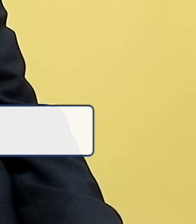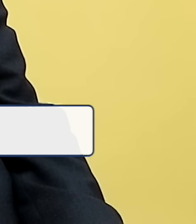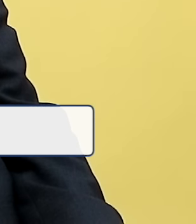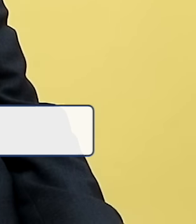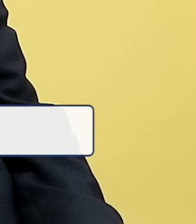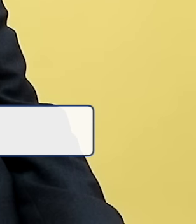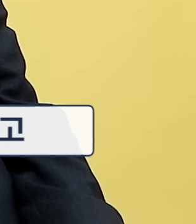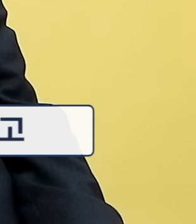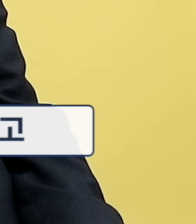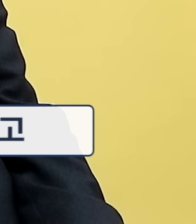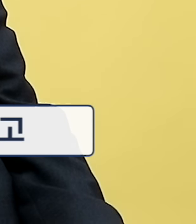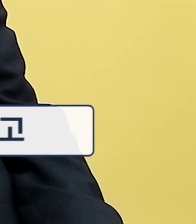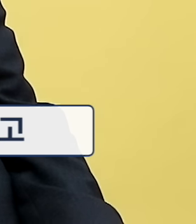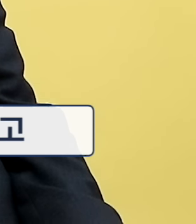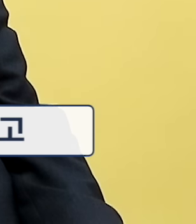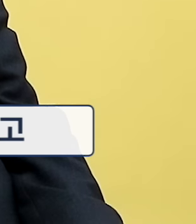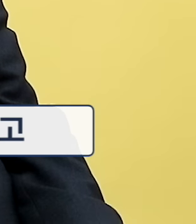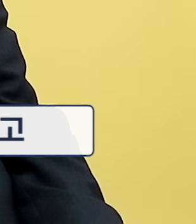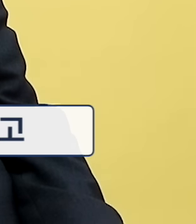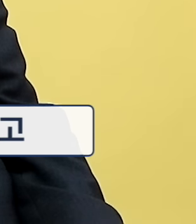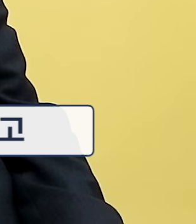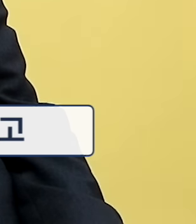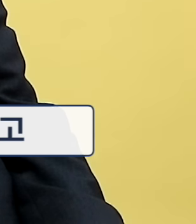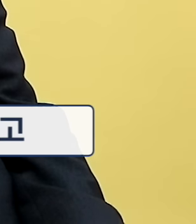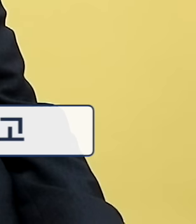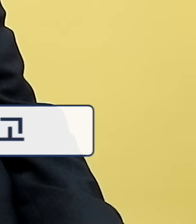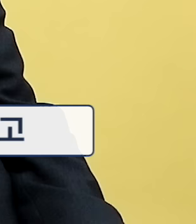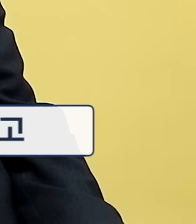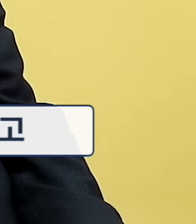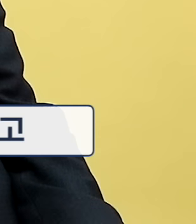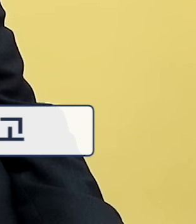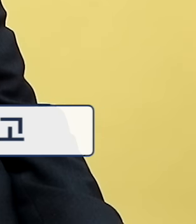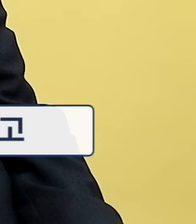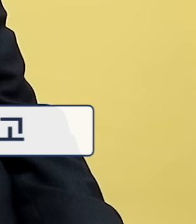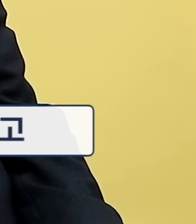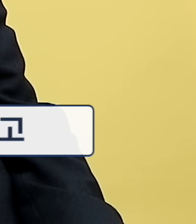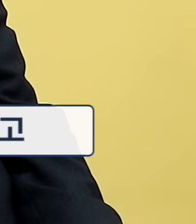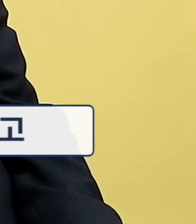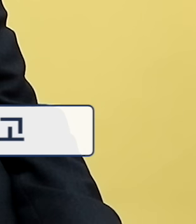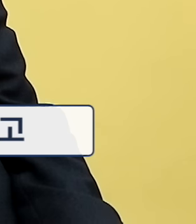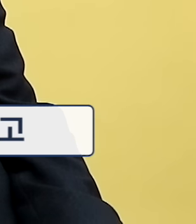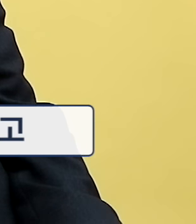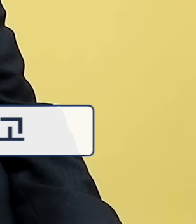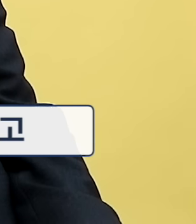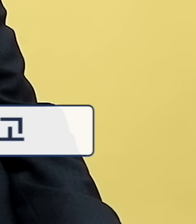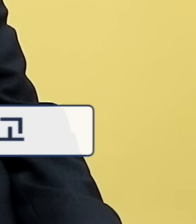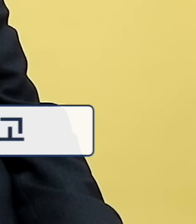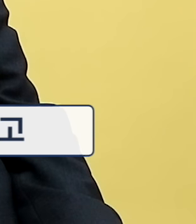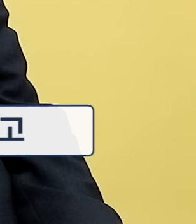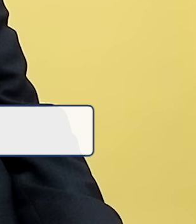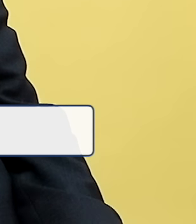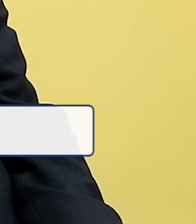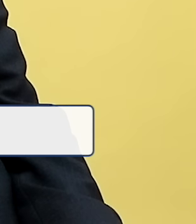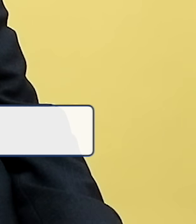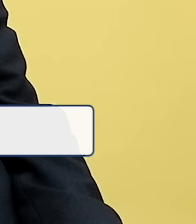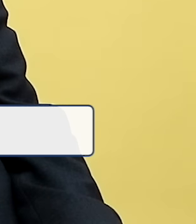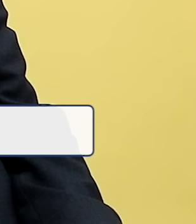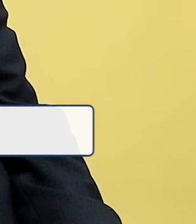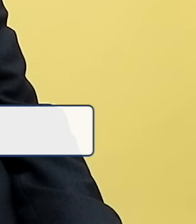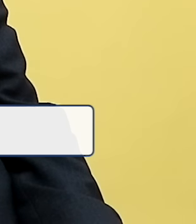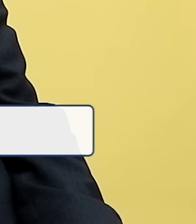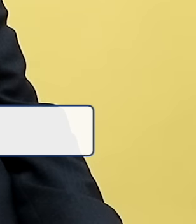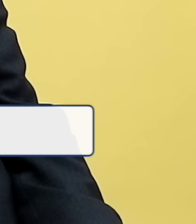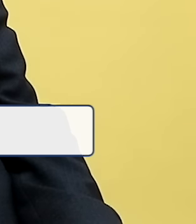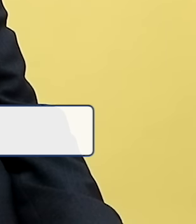것은 제자들과의 협업, 제자들이 함께 해줘서 가능했고 그 제자들이